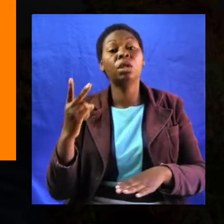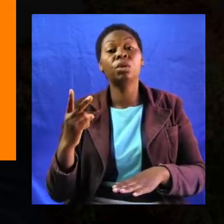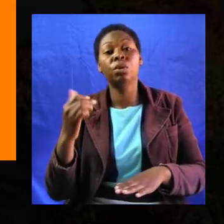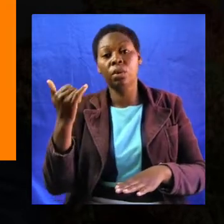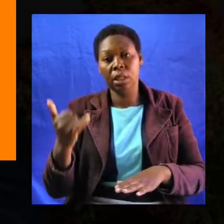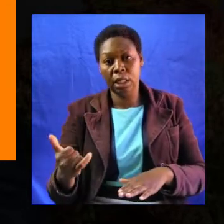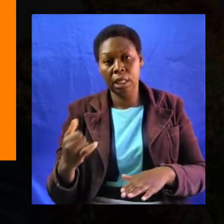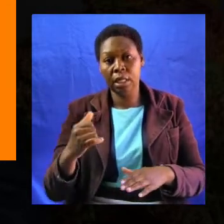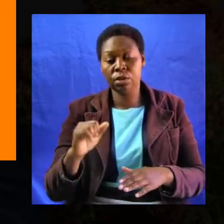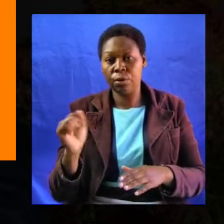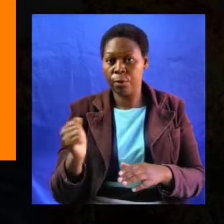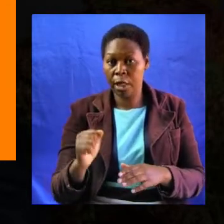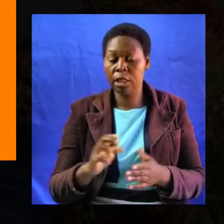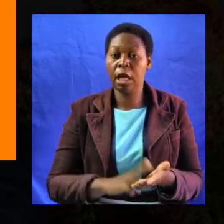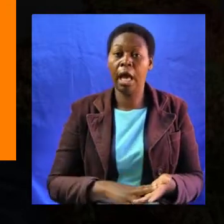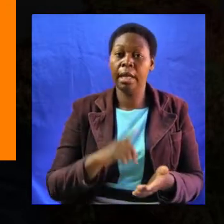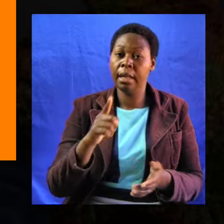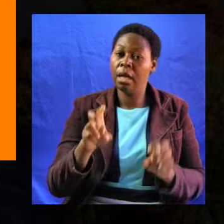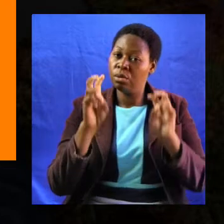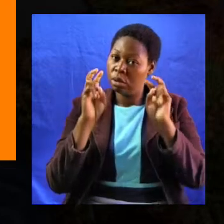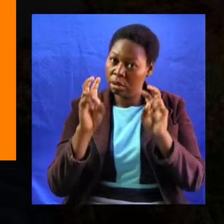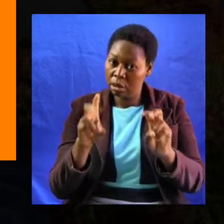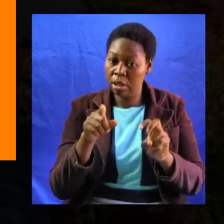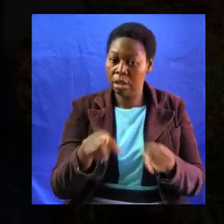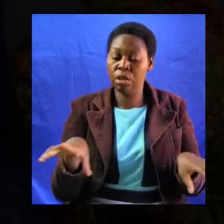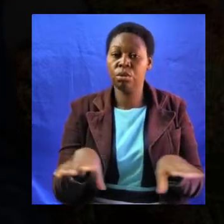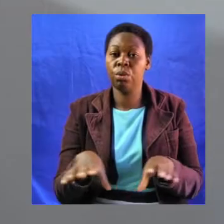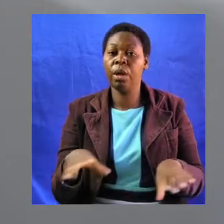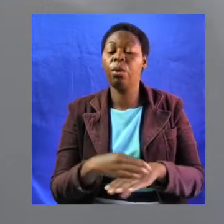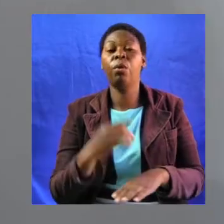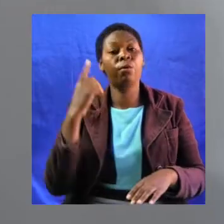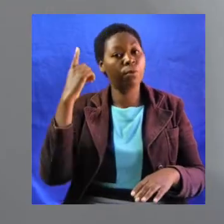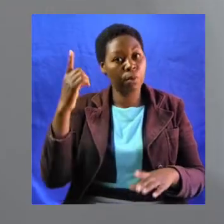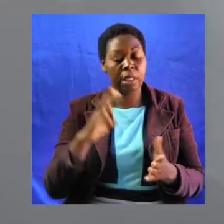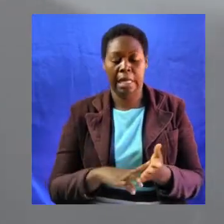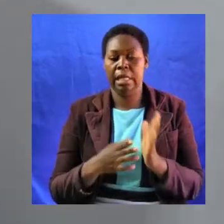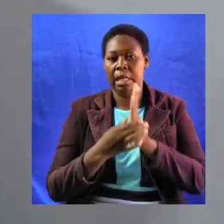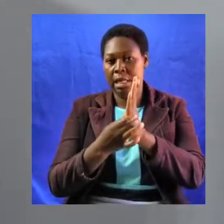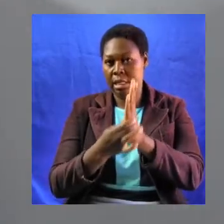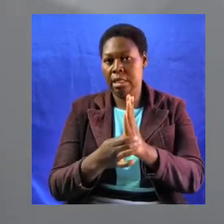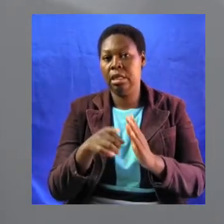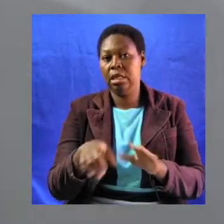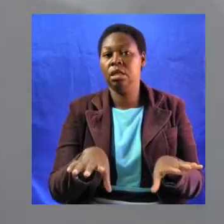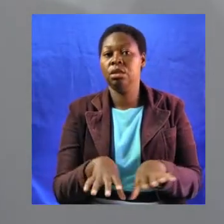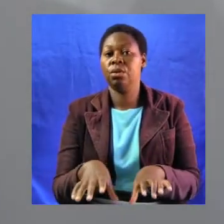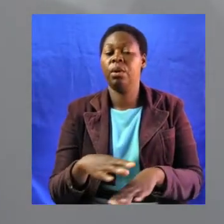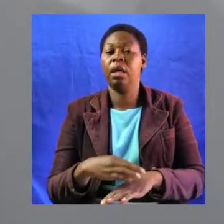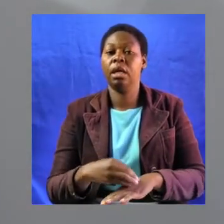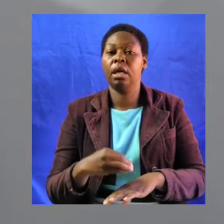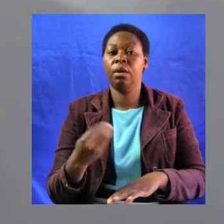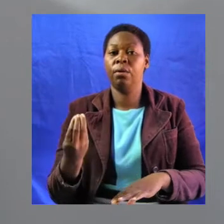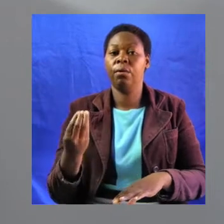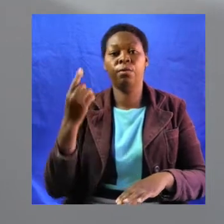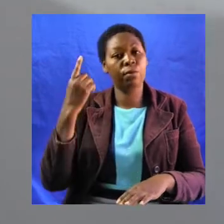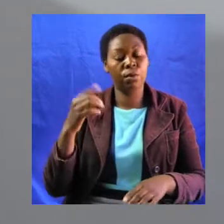navakapfuura kuti vave vatariri vebasa paimba yaJehovha. Saka mugore rechipiri tiri kuona